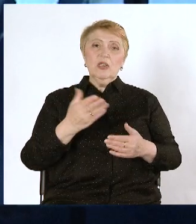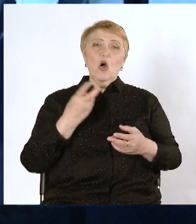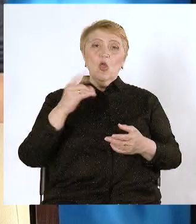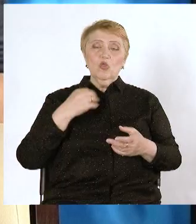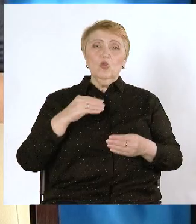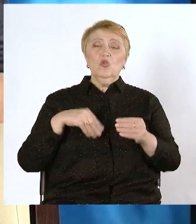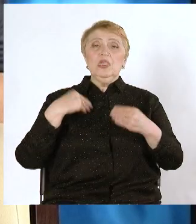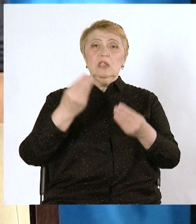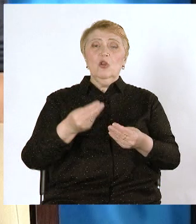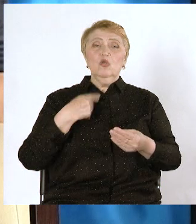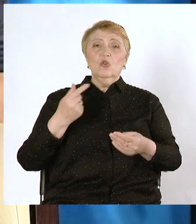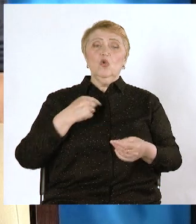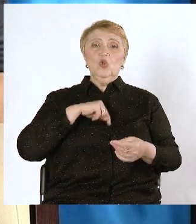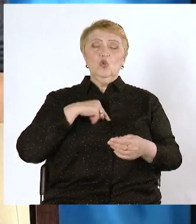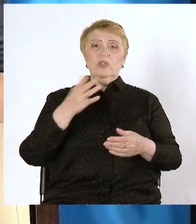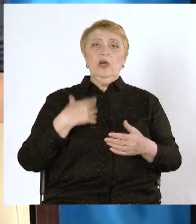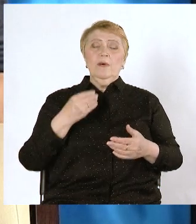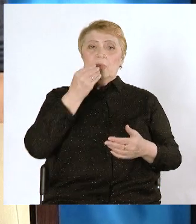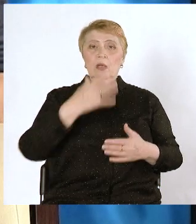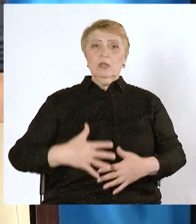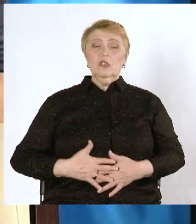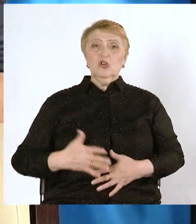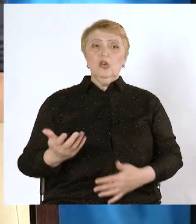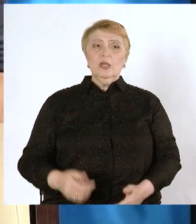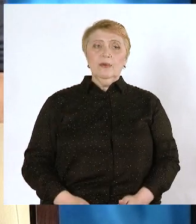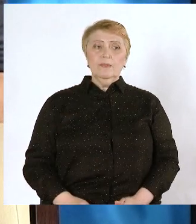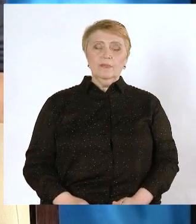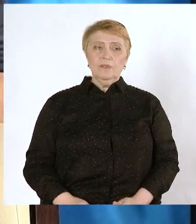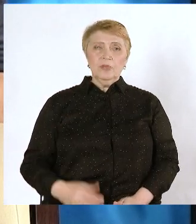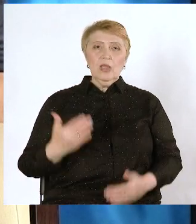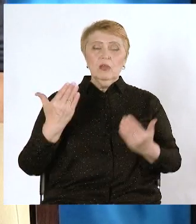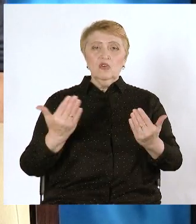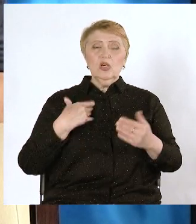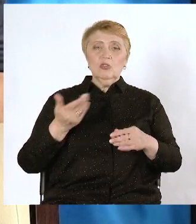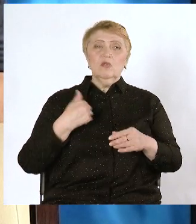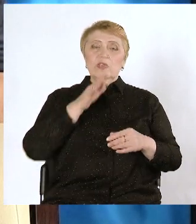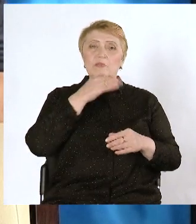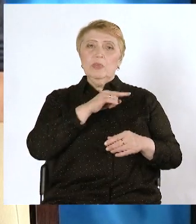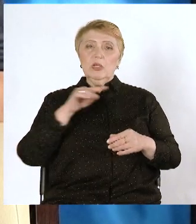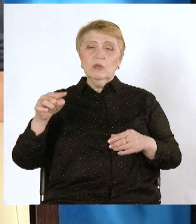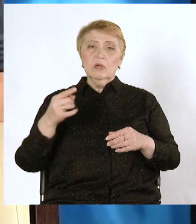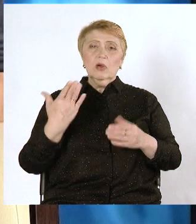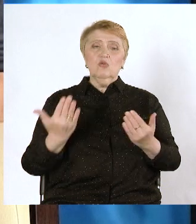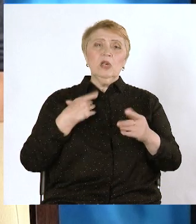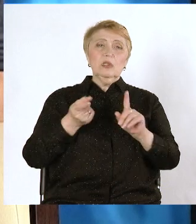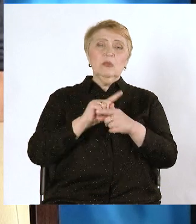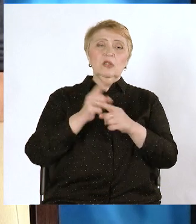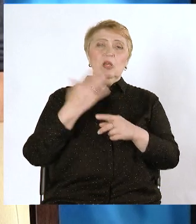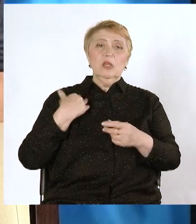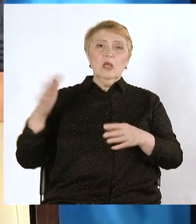насыщения сейчас вопрос который я думаю в такой период наших сменяющихся по год